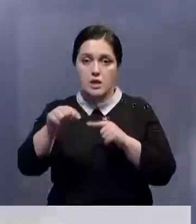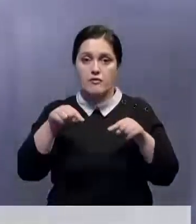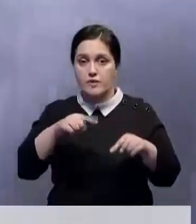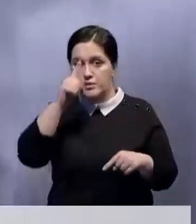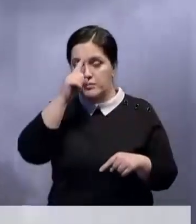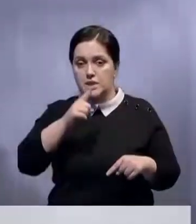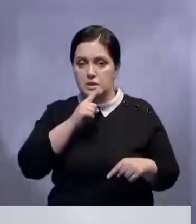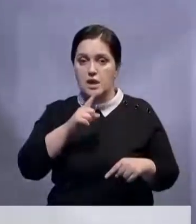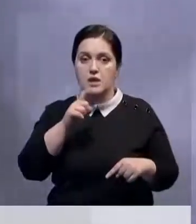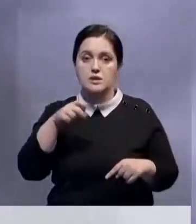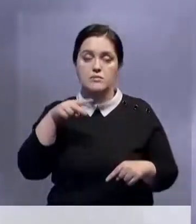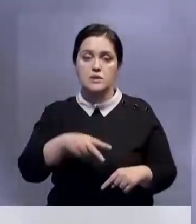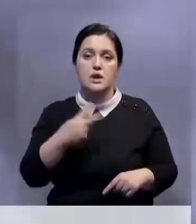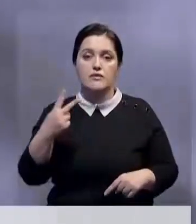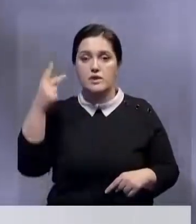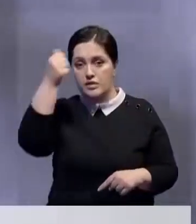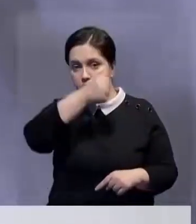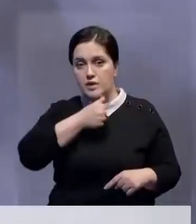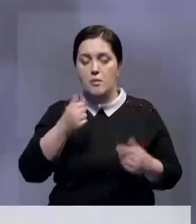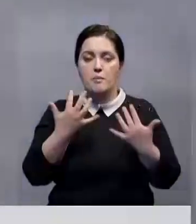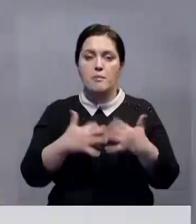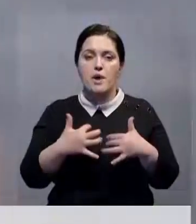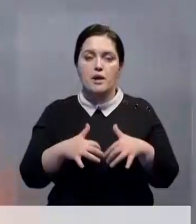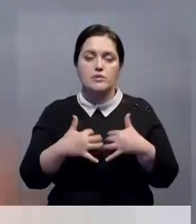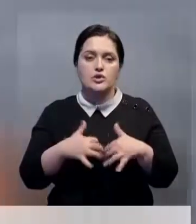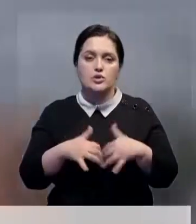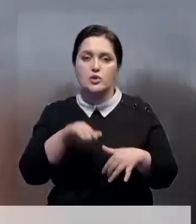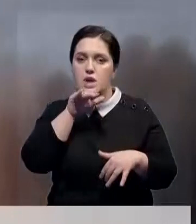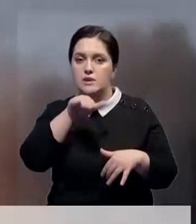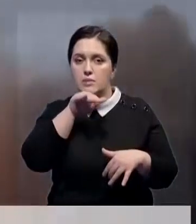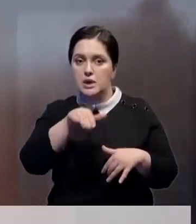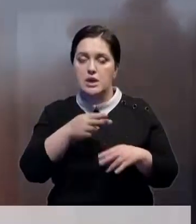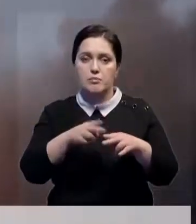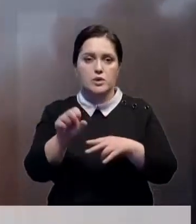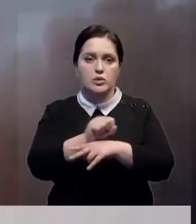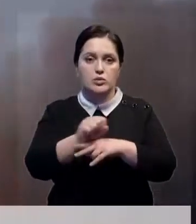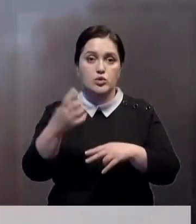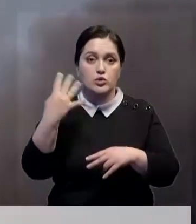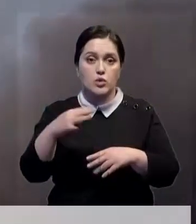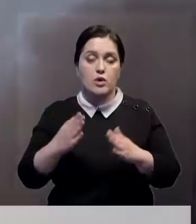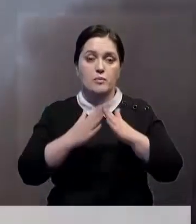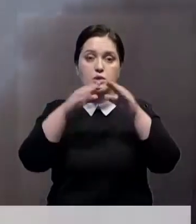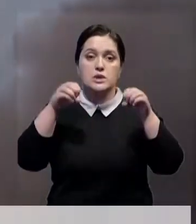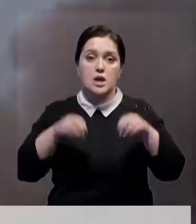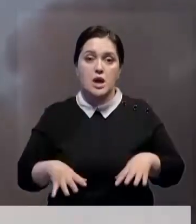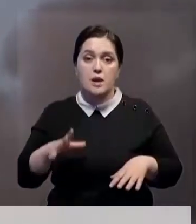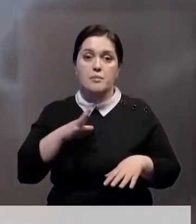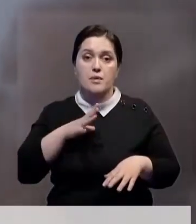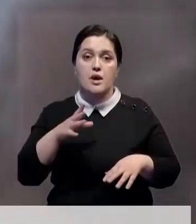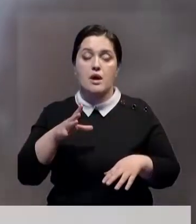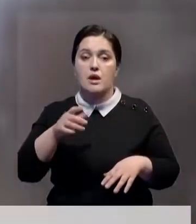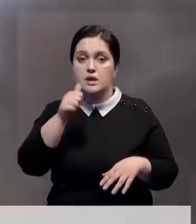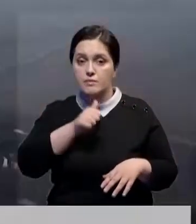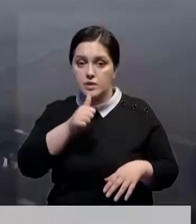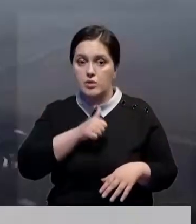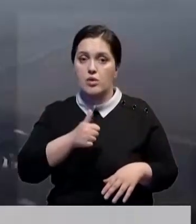как раз в этом месяце. В целом, за прошлый год, по подсчетам экспертов, КНДР провела рекордные почти 40 пусков ракет, в ходе